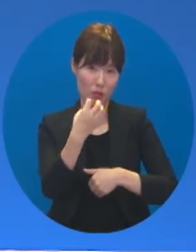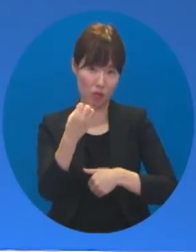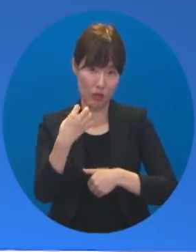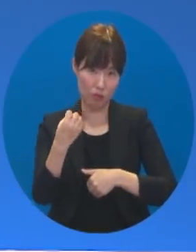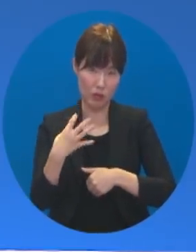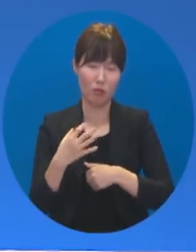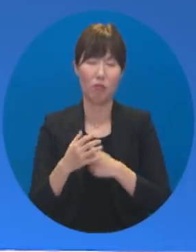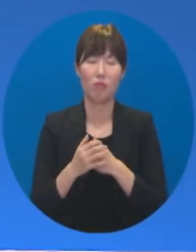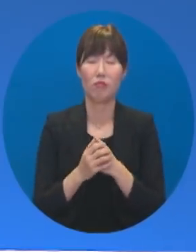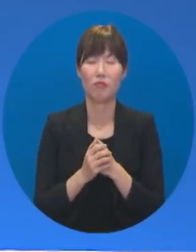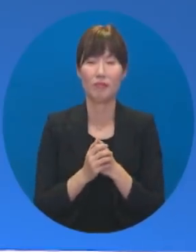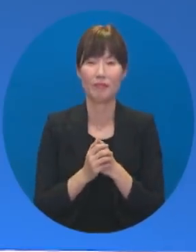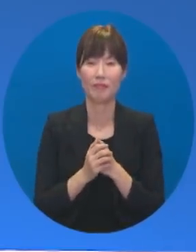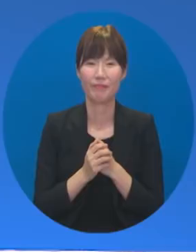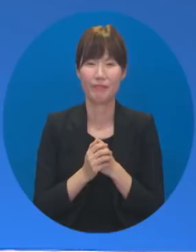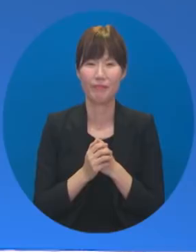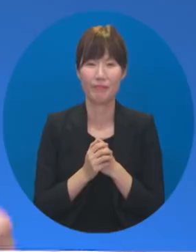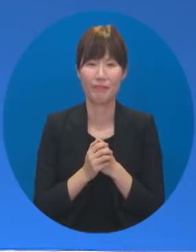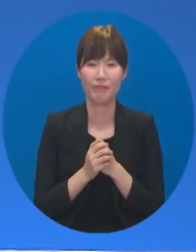그런 말들이 사실은